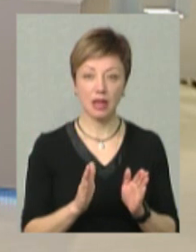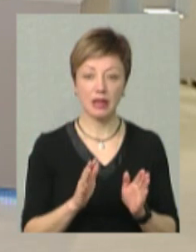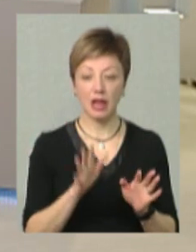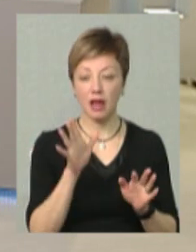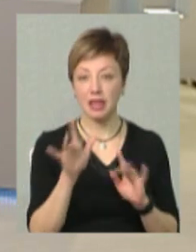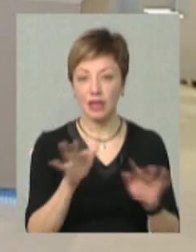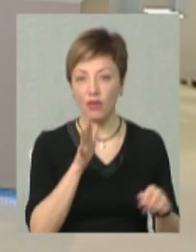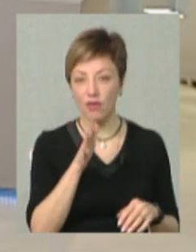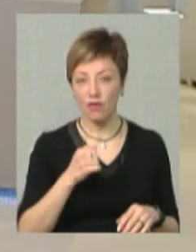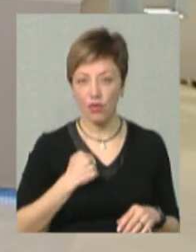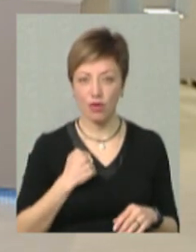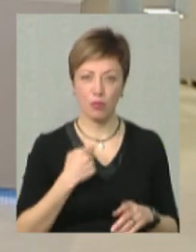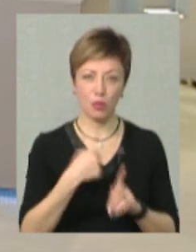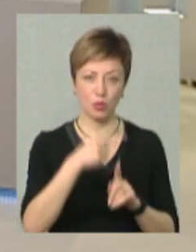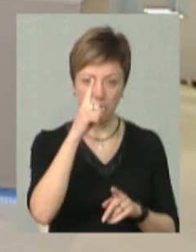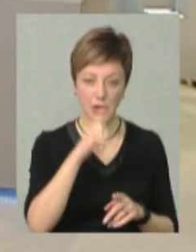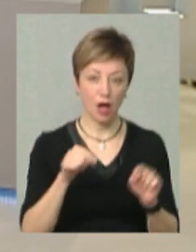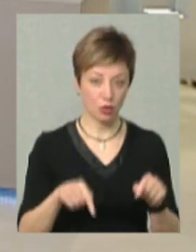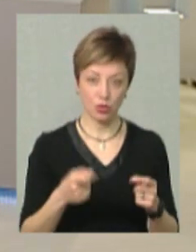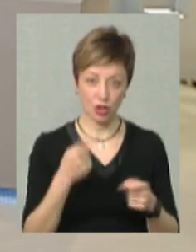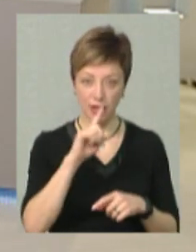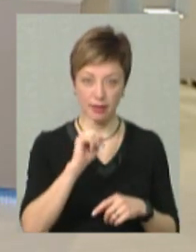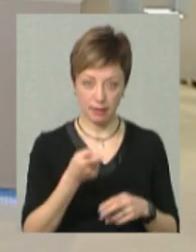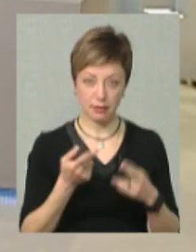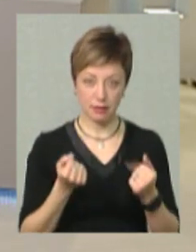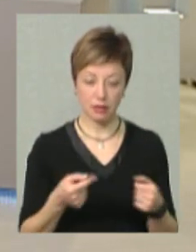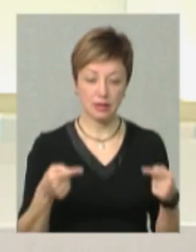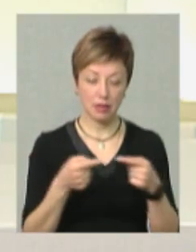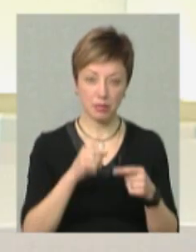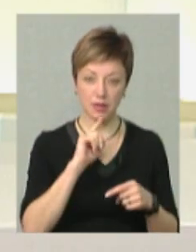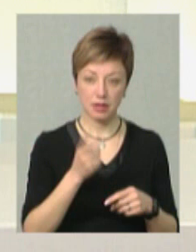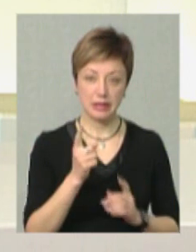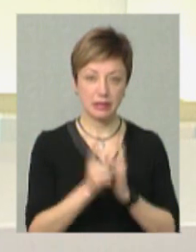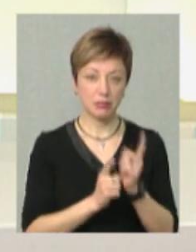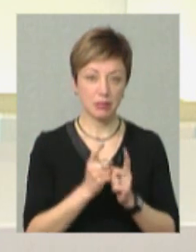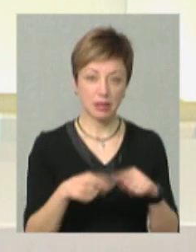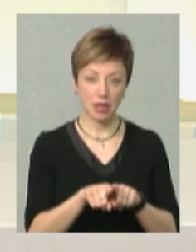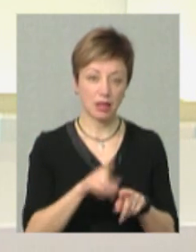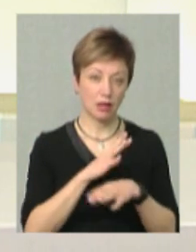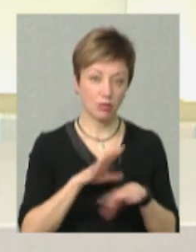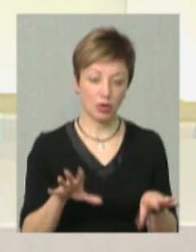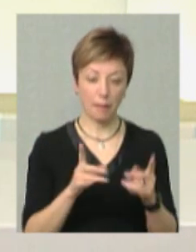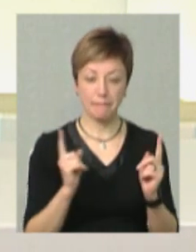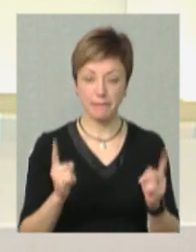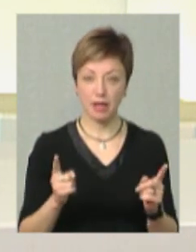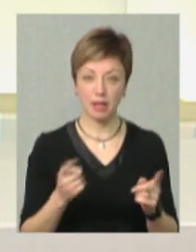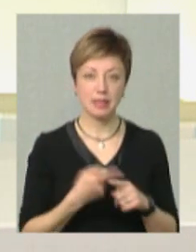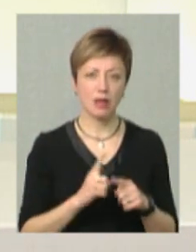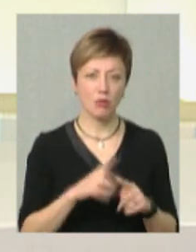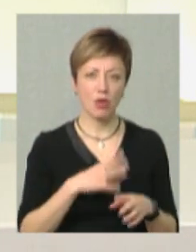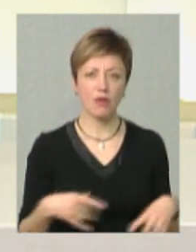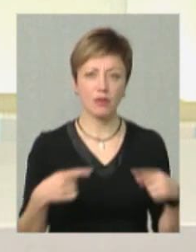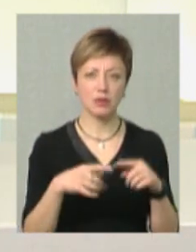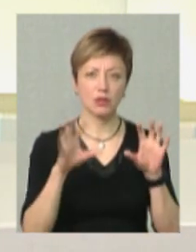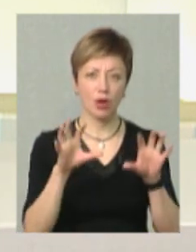воєнного часу, плюс місяць, а тут саме рік. Тут саме рік. Змін таких не було, що на період, ну, це було